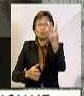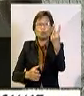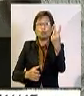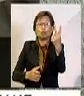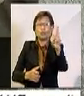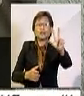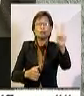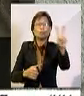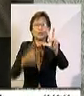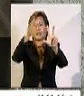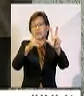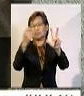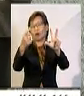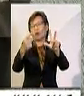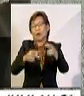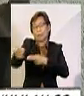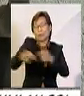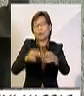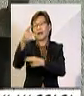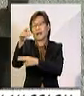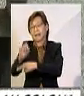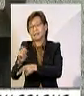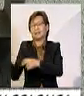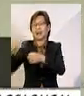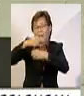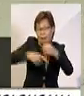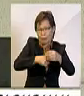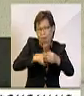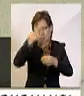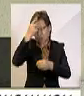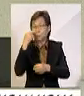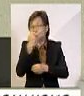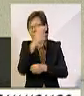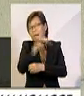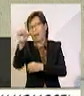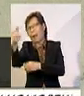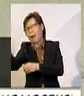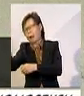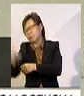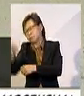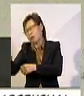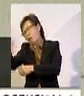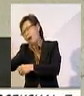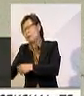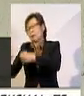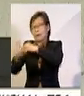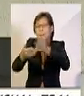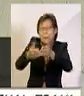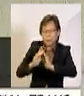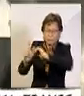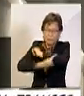23 November depan sebagai pengurusan kes mengenai kedudukan Datuk Seri Najib dan yang lain dalam tuntutan saman isteri